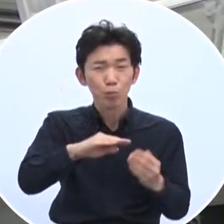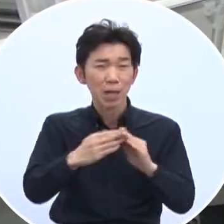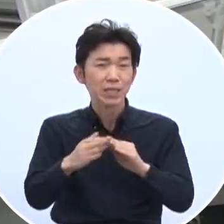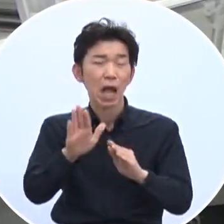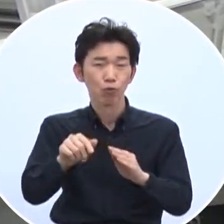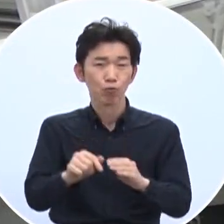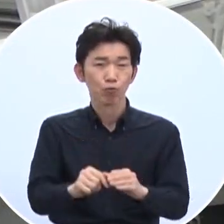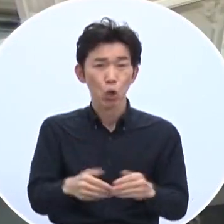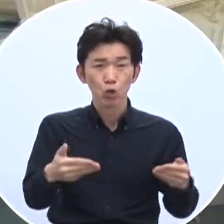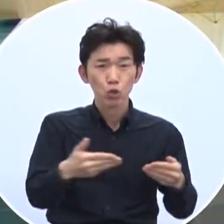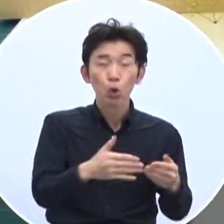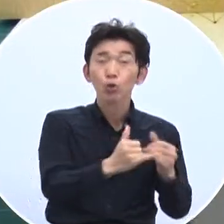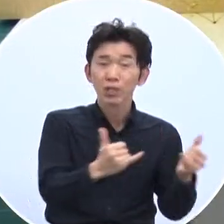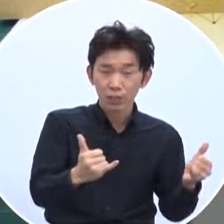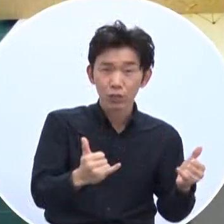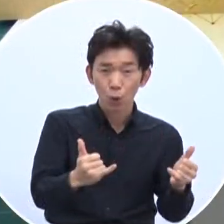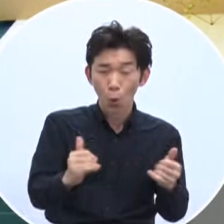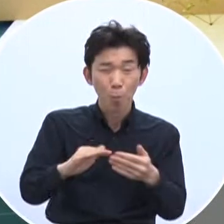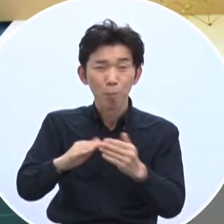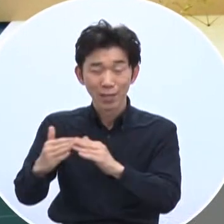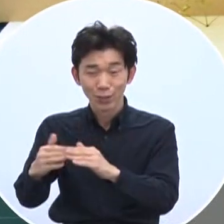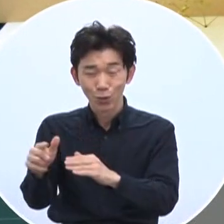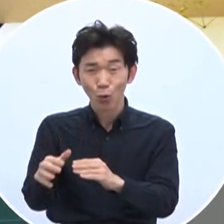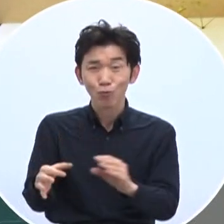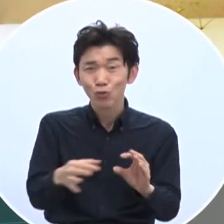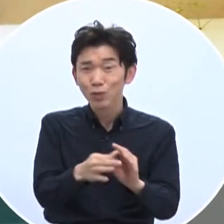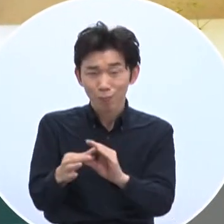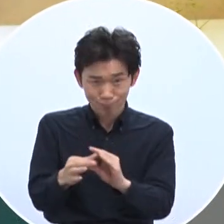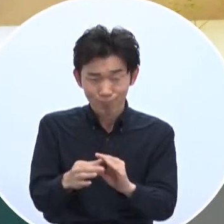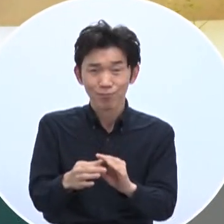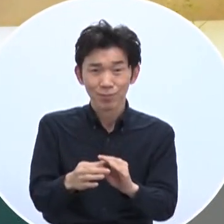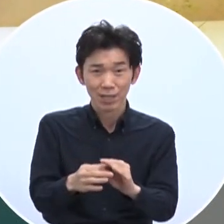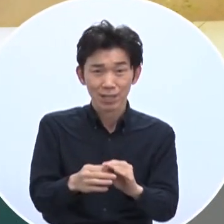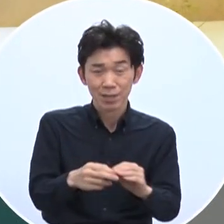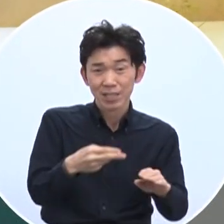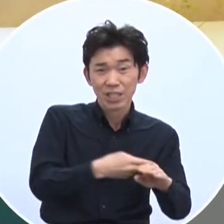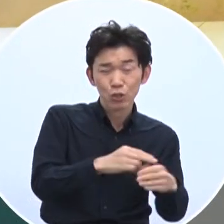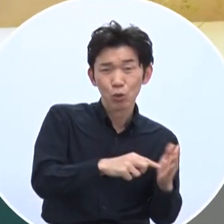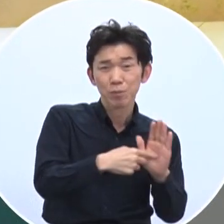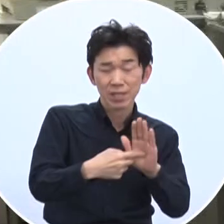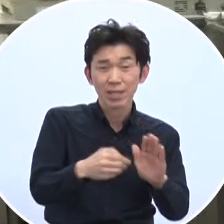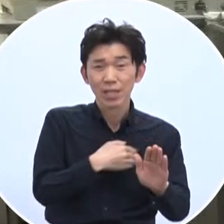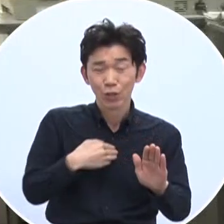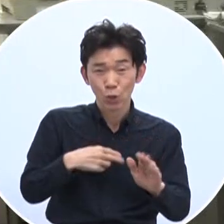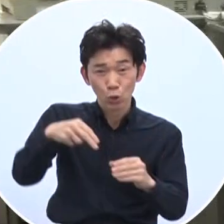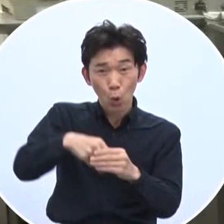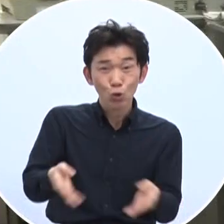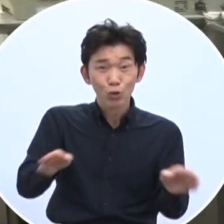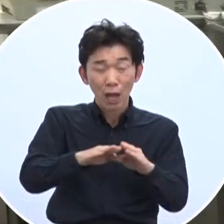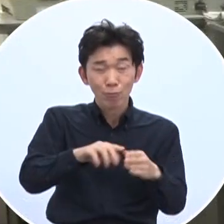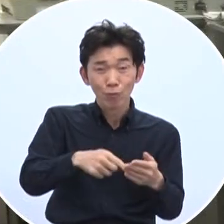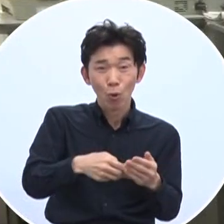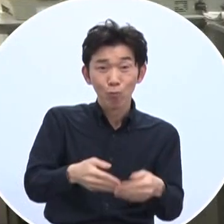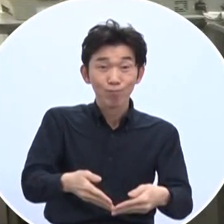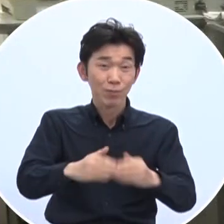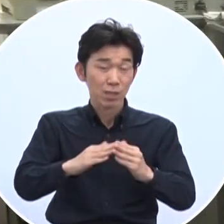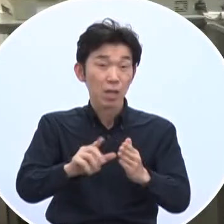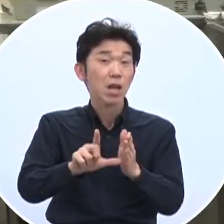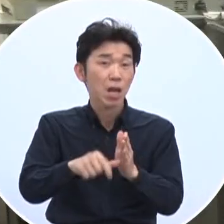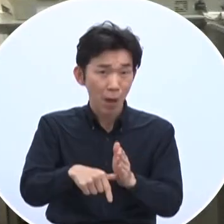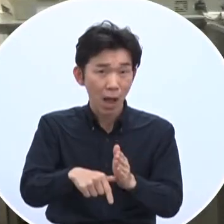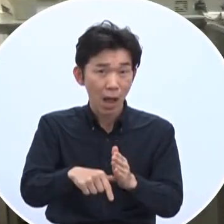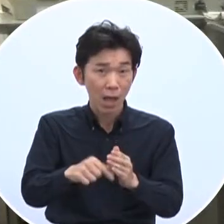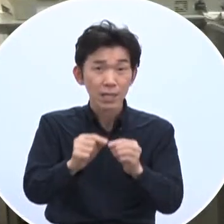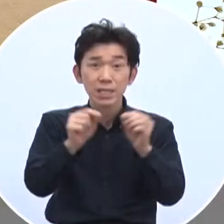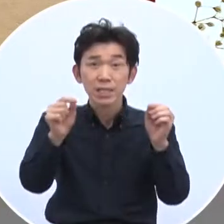とその町並みを結ぶみんなの技術を見せれるような道具館っていうのを作ったら、関塾も発展して